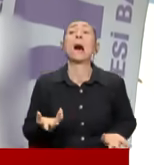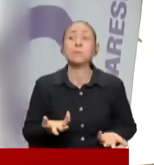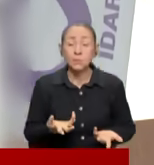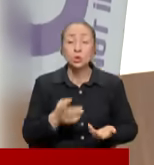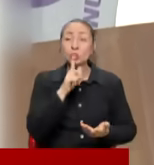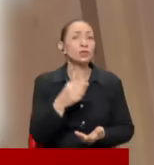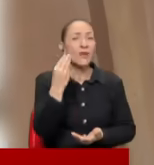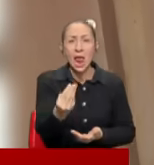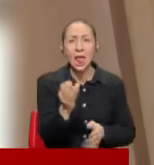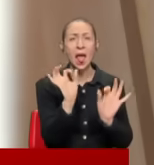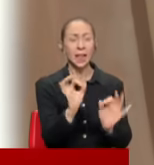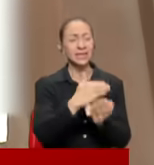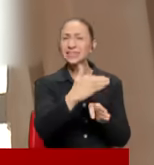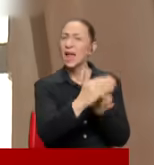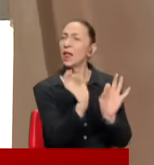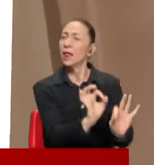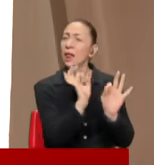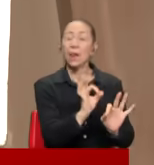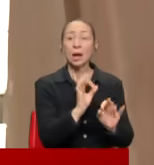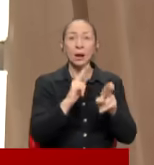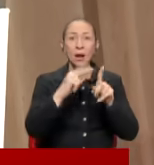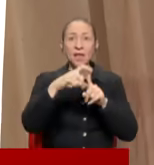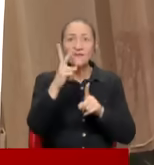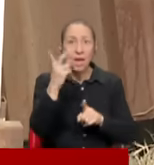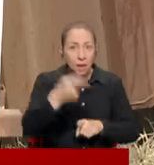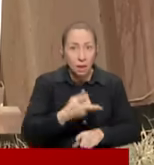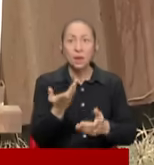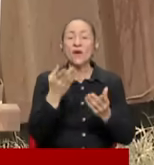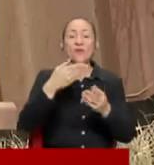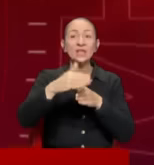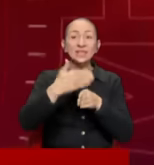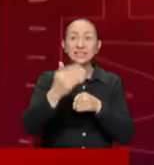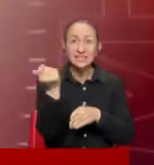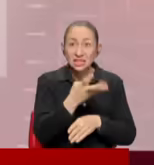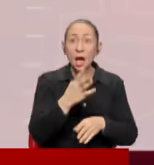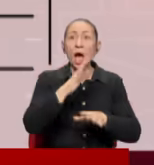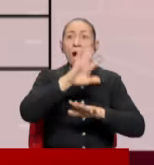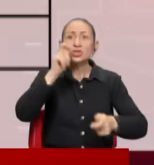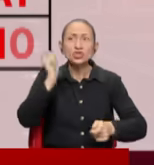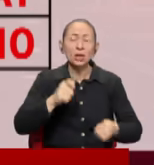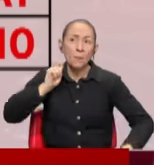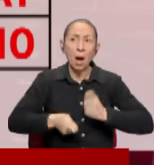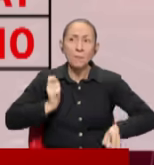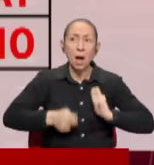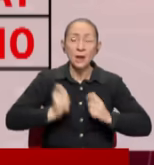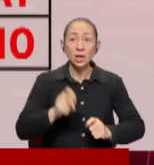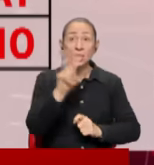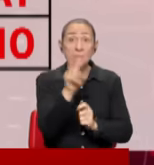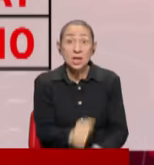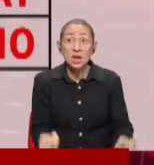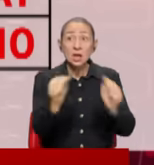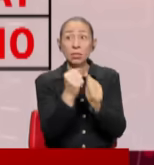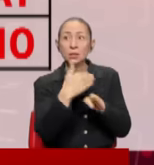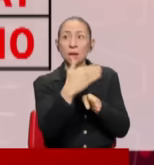gibi söz verilen sabit taksitler, KDV oranları, vade sayısı yani her şart değişti. 20 kat